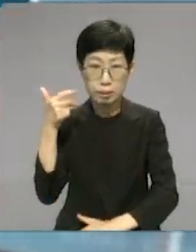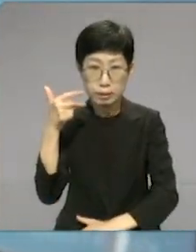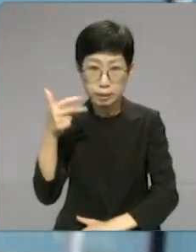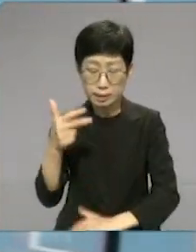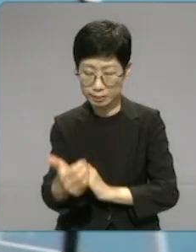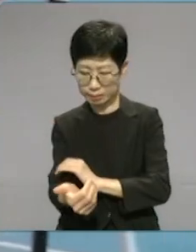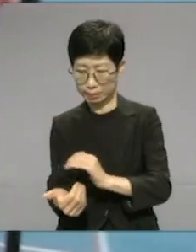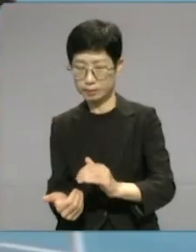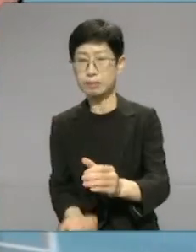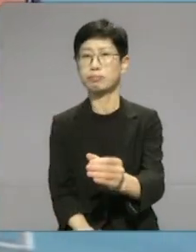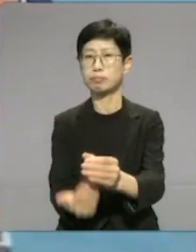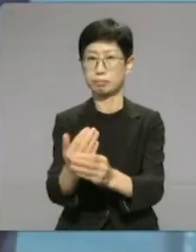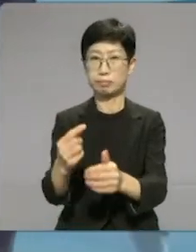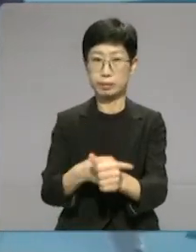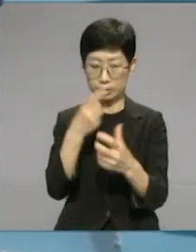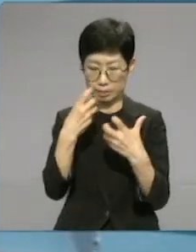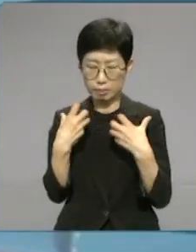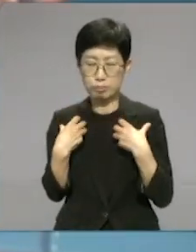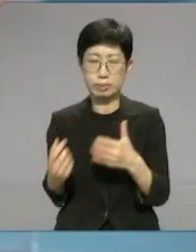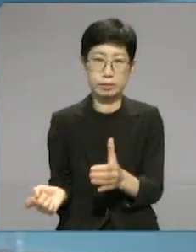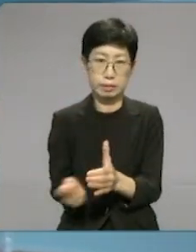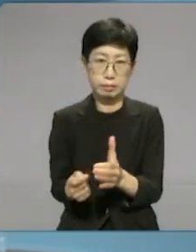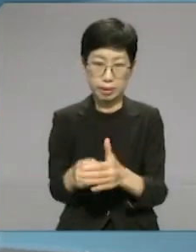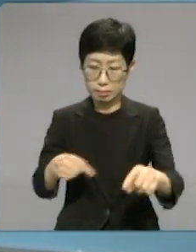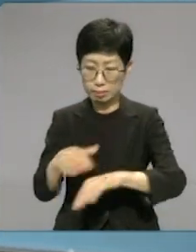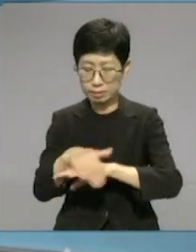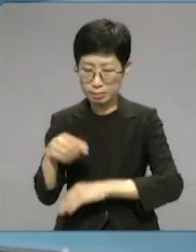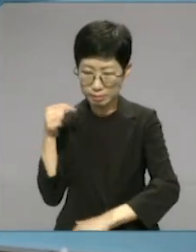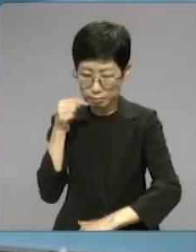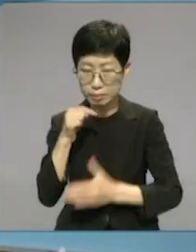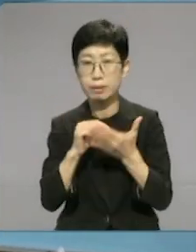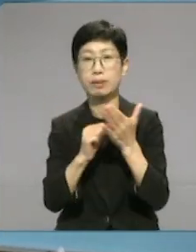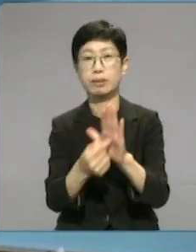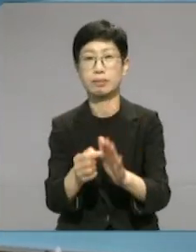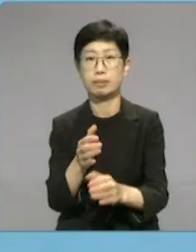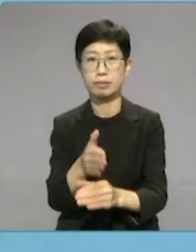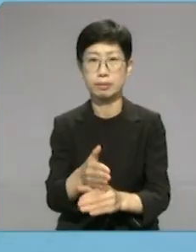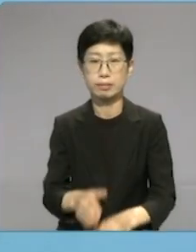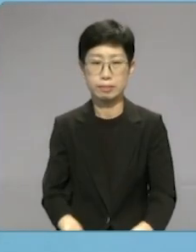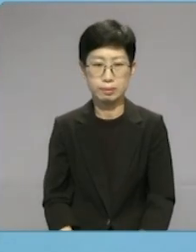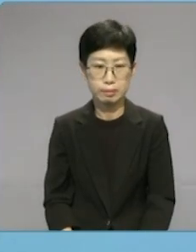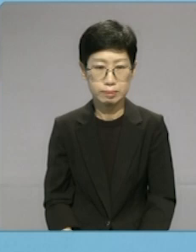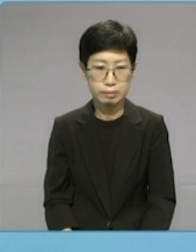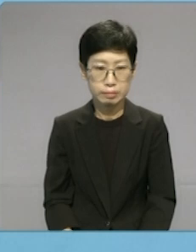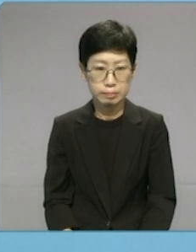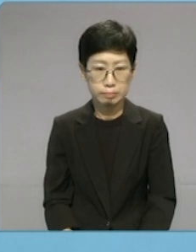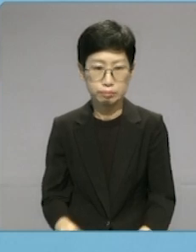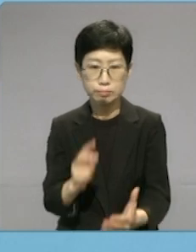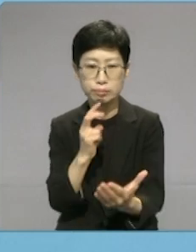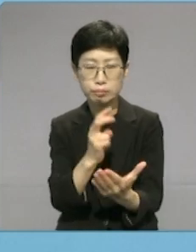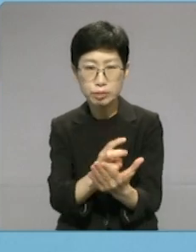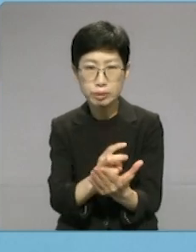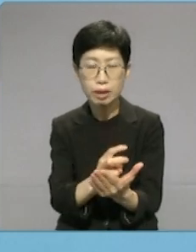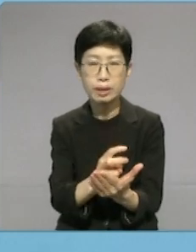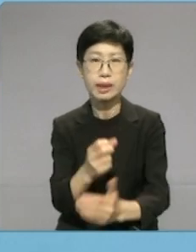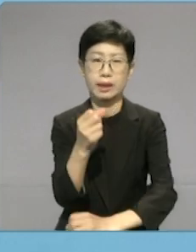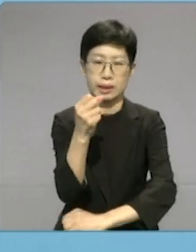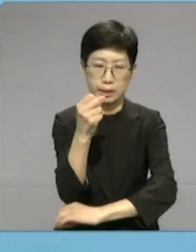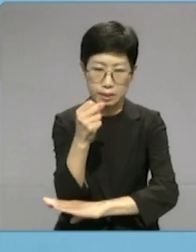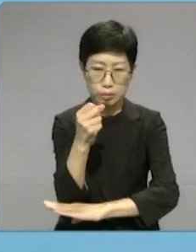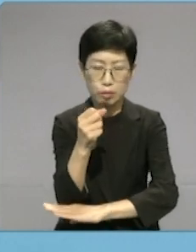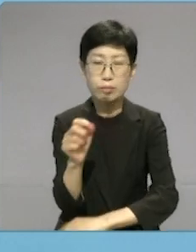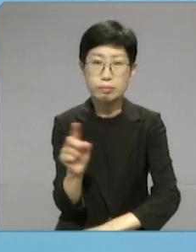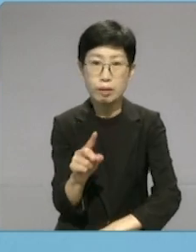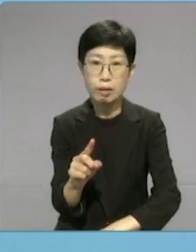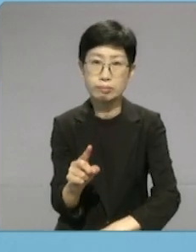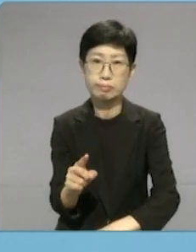발생하면서 정부는 서둘러 엄격한 난민 정책을 내놓고 있습니다. Umfassend heißt umfassend, dass im Grunde genommen alle diejenigen, die nicht